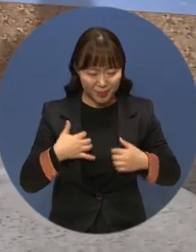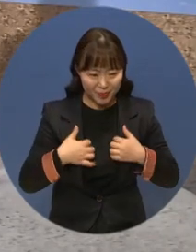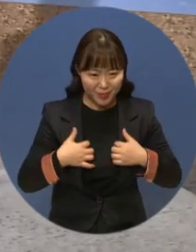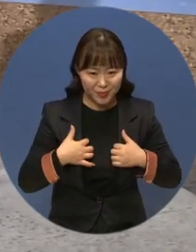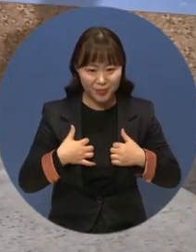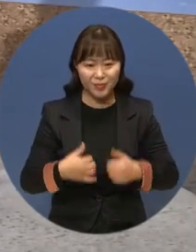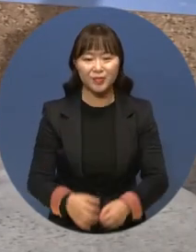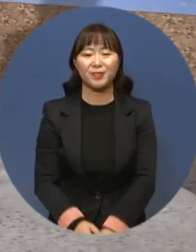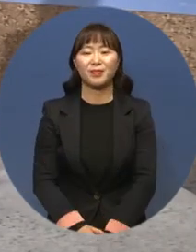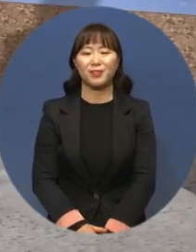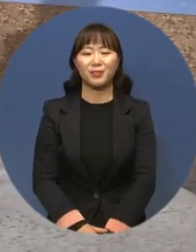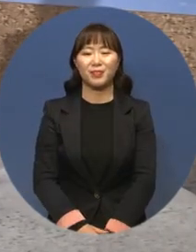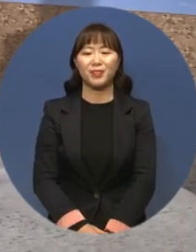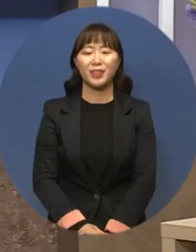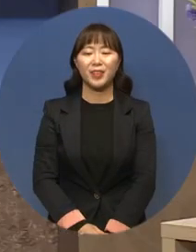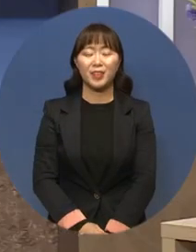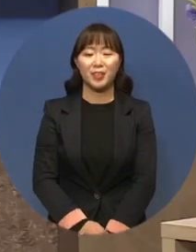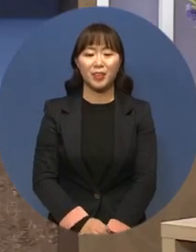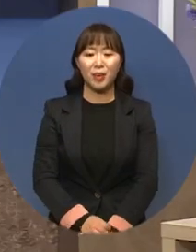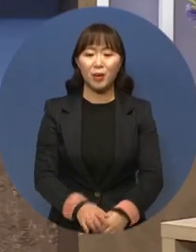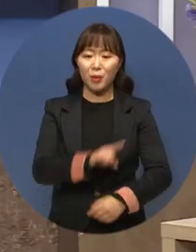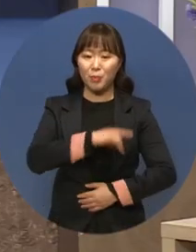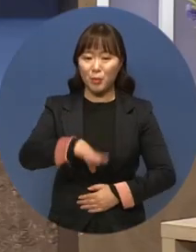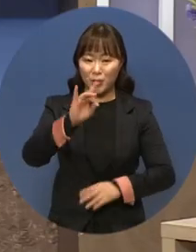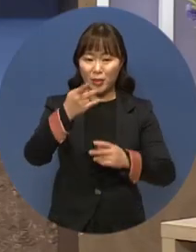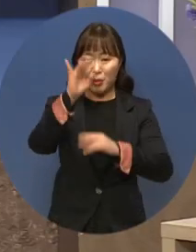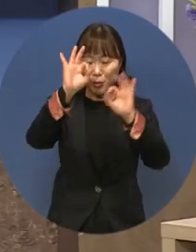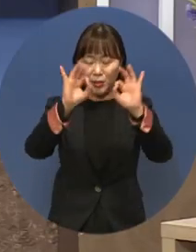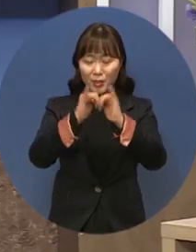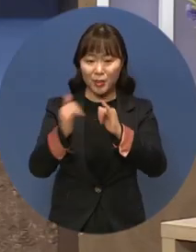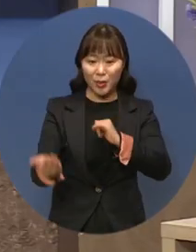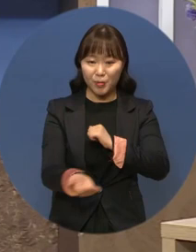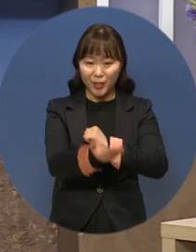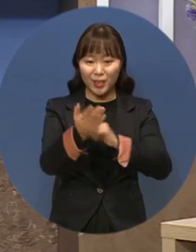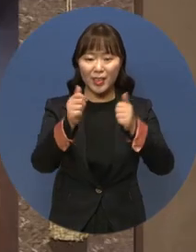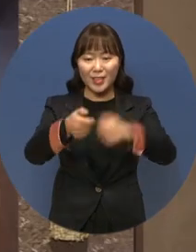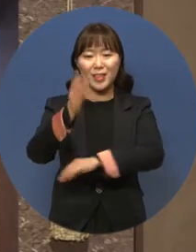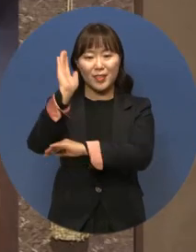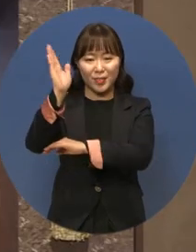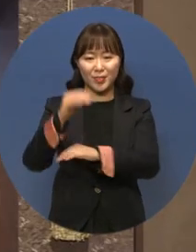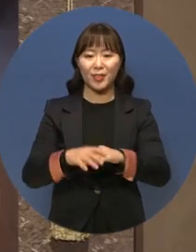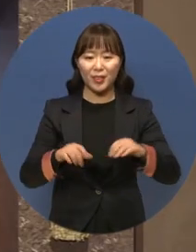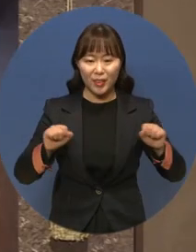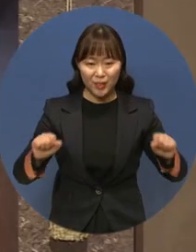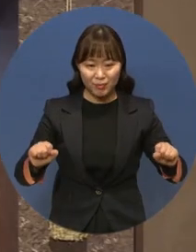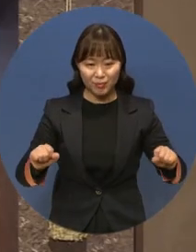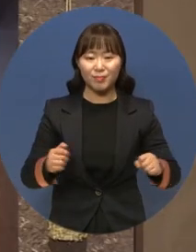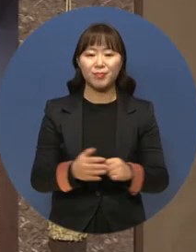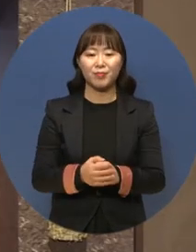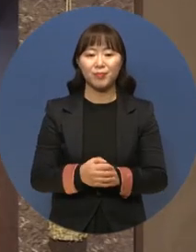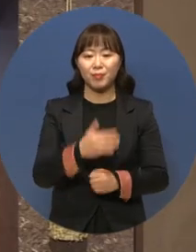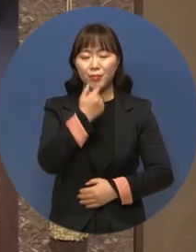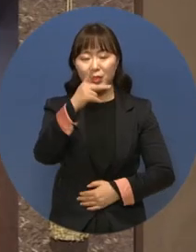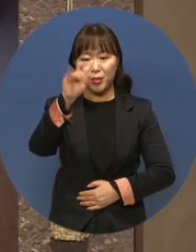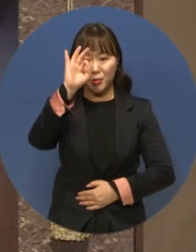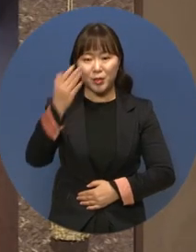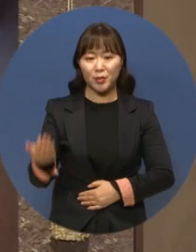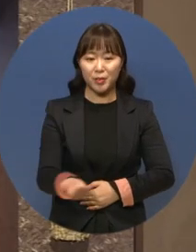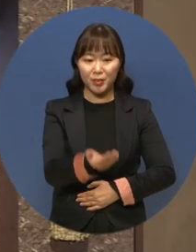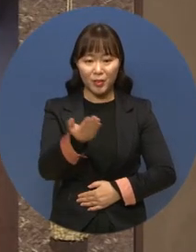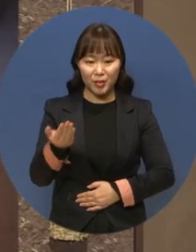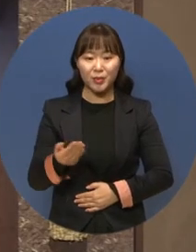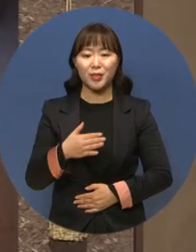반갑습니다. 반갑습니다. 네, 반갑습니다. 네, 안녕하세요. 먼저 시청자분들께 인사 한 말씀 해주시죠. 안녕하십니까. 복지TV 시청자